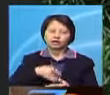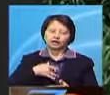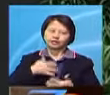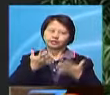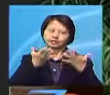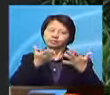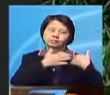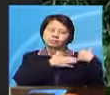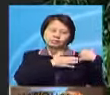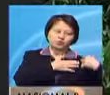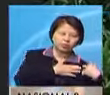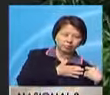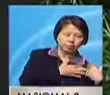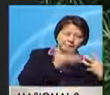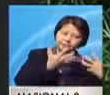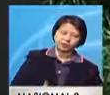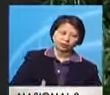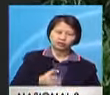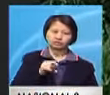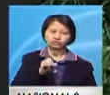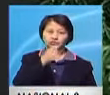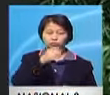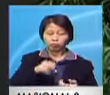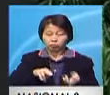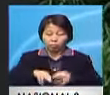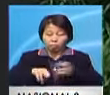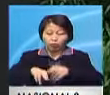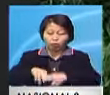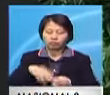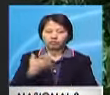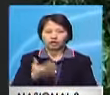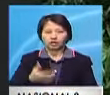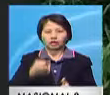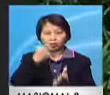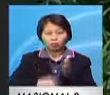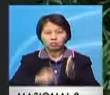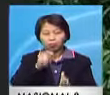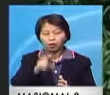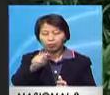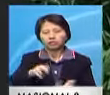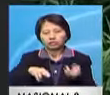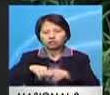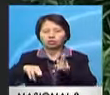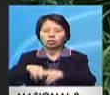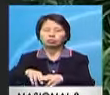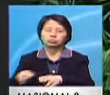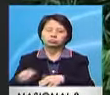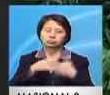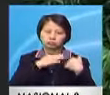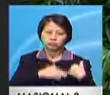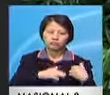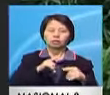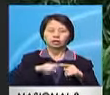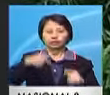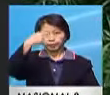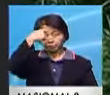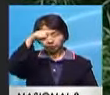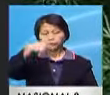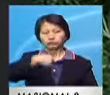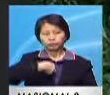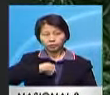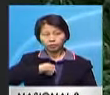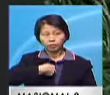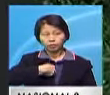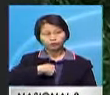lah, sebab semua tu ada penambahan, kan, mungkin efek pada diorang punya pendapatan, kan. Tapi for me, I